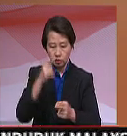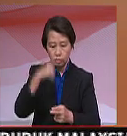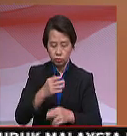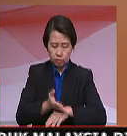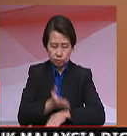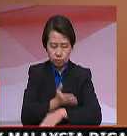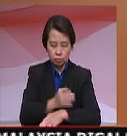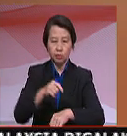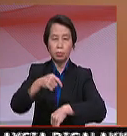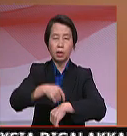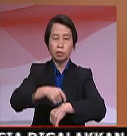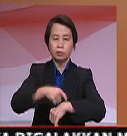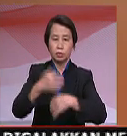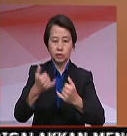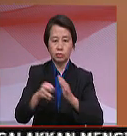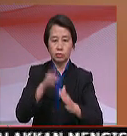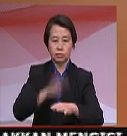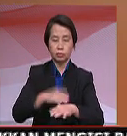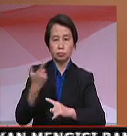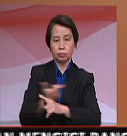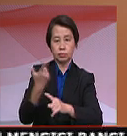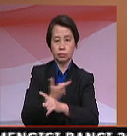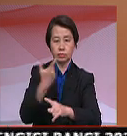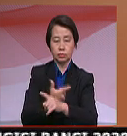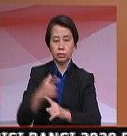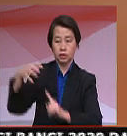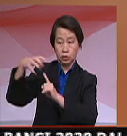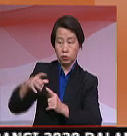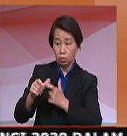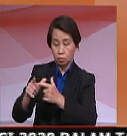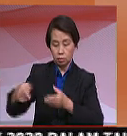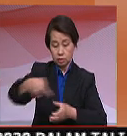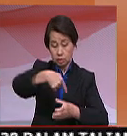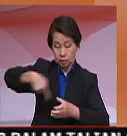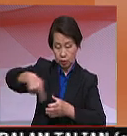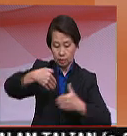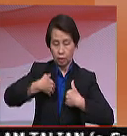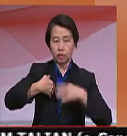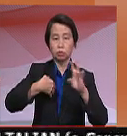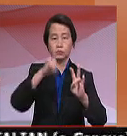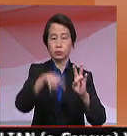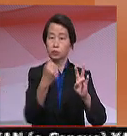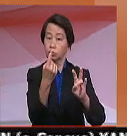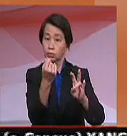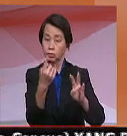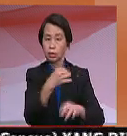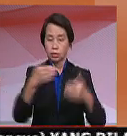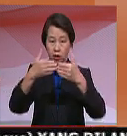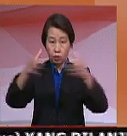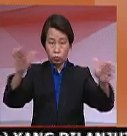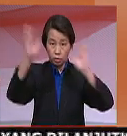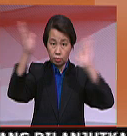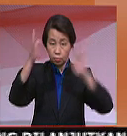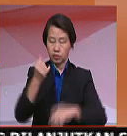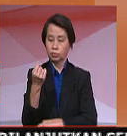memperbaiki catatan Mas seketika sesi latihan Kencana olahraga dalaman dijadwal berlangsung pada 7 November mana kali terbuka